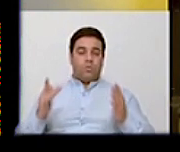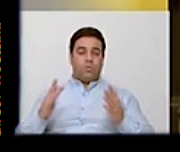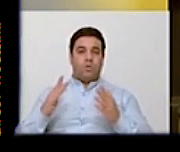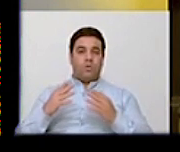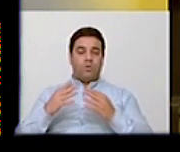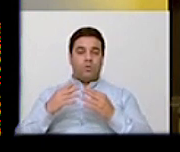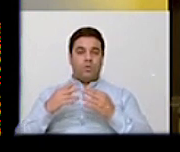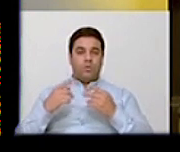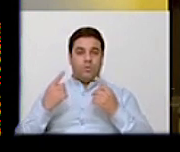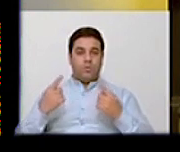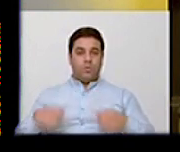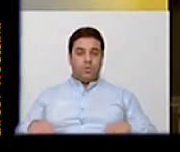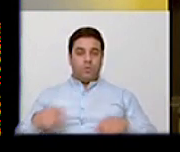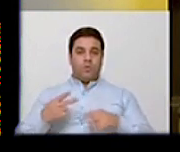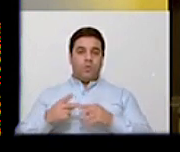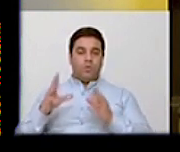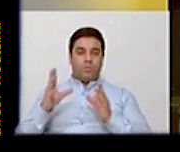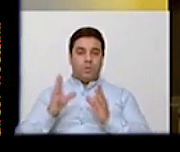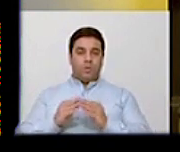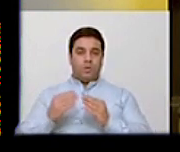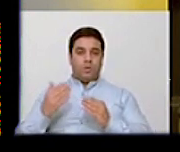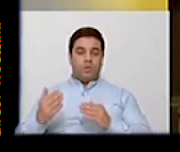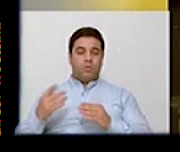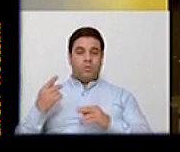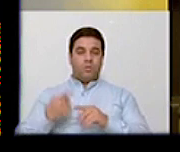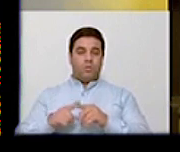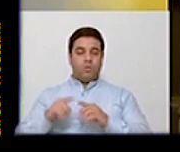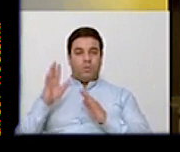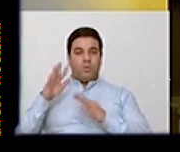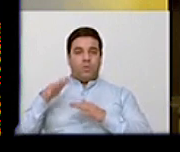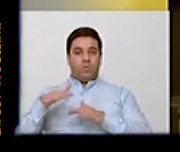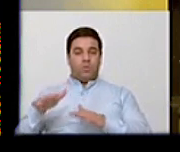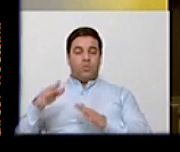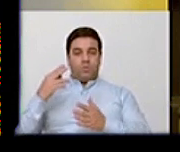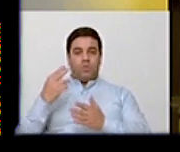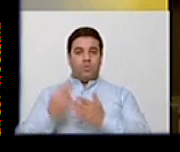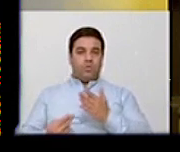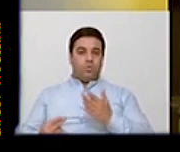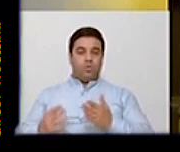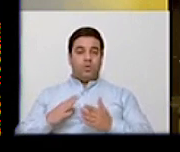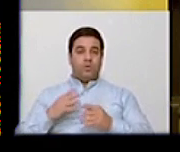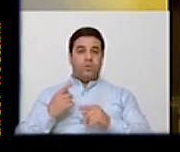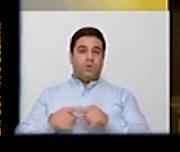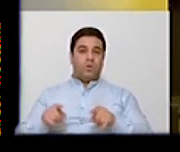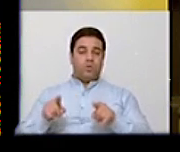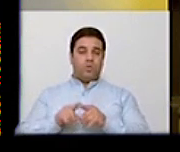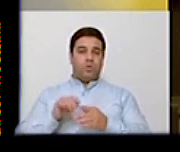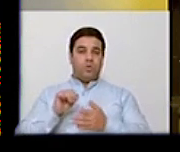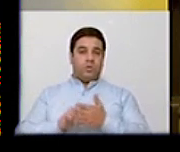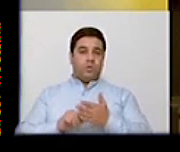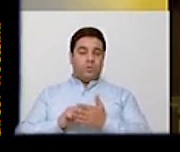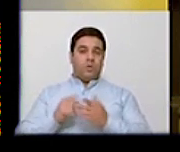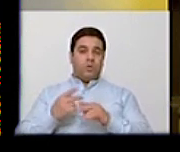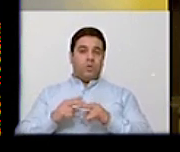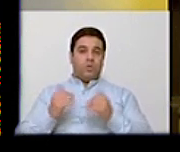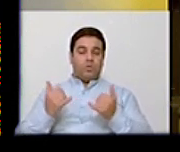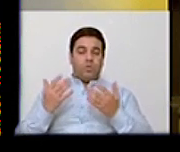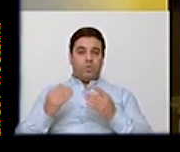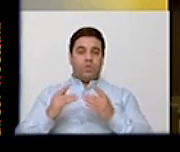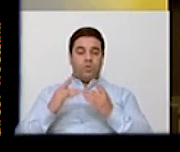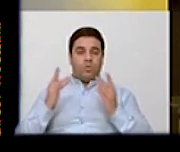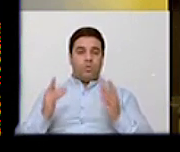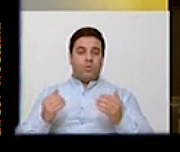buzilib, askarlar bilan birgalikda u Niva daryosiga qulab tushgan. Mana shuning uchun hozirgi kunga qadar